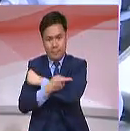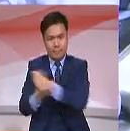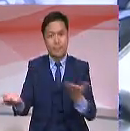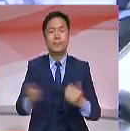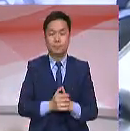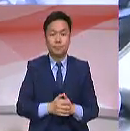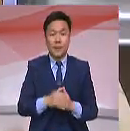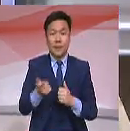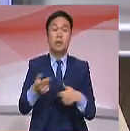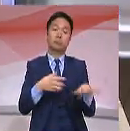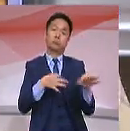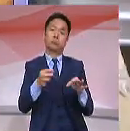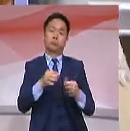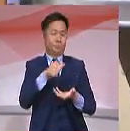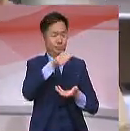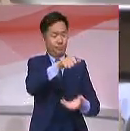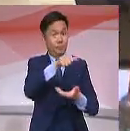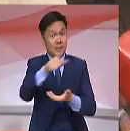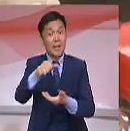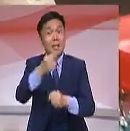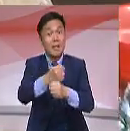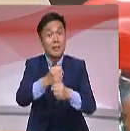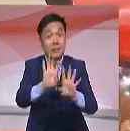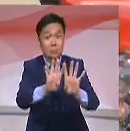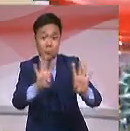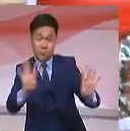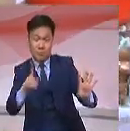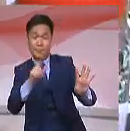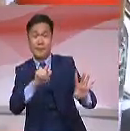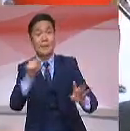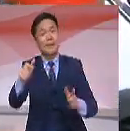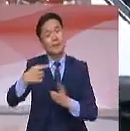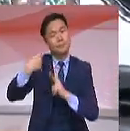Jelasnya selepas menyampaikan bantuan kepada petugas barisan hadapan di